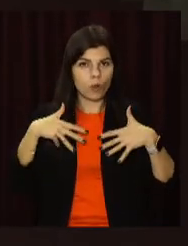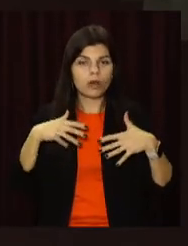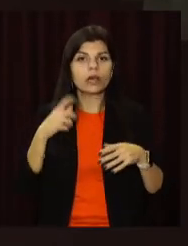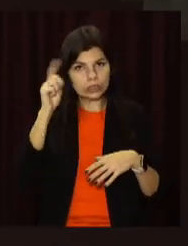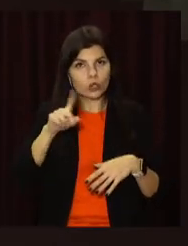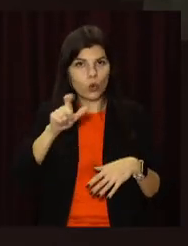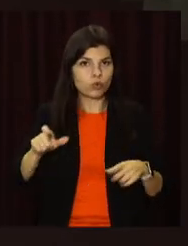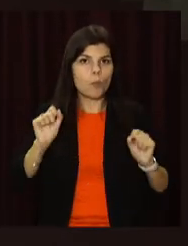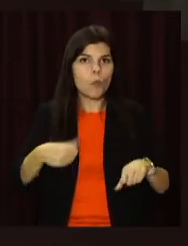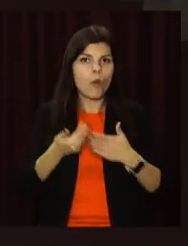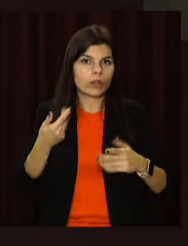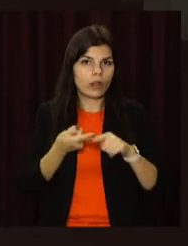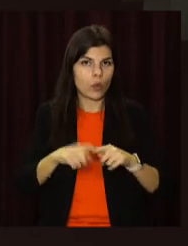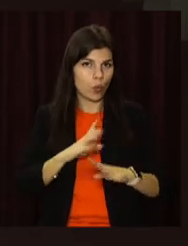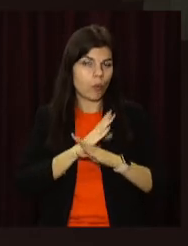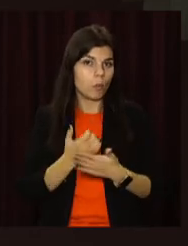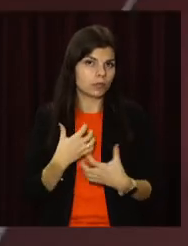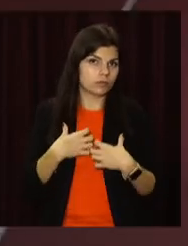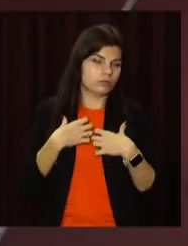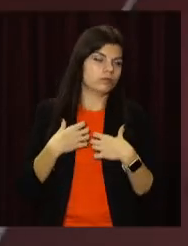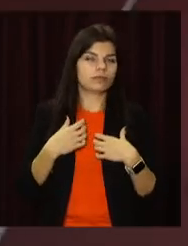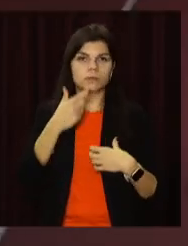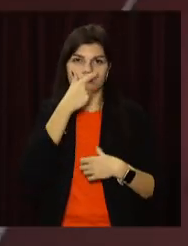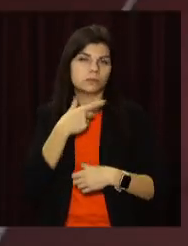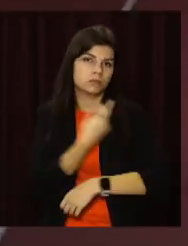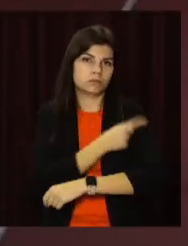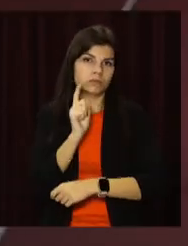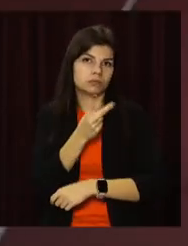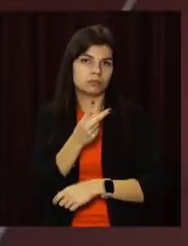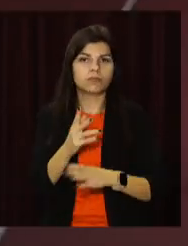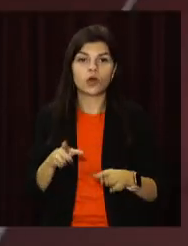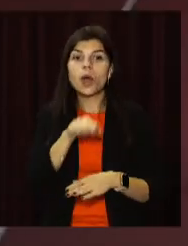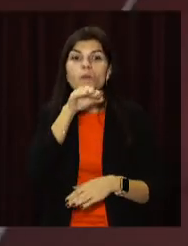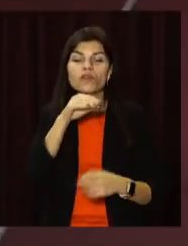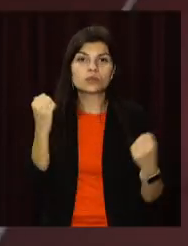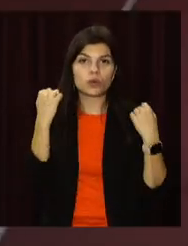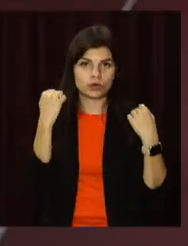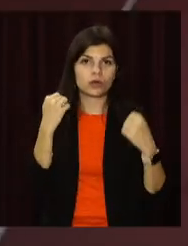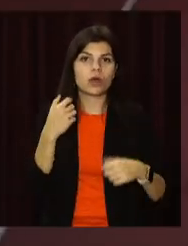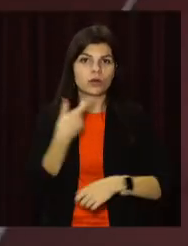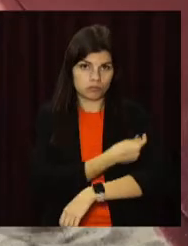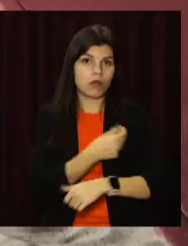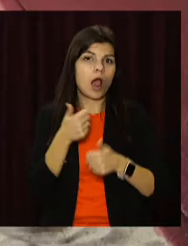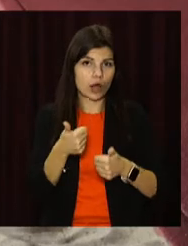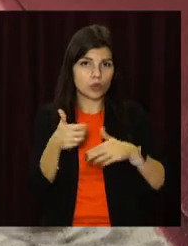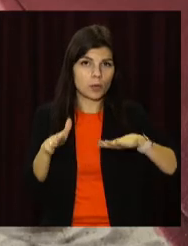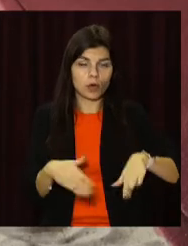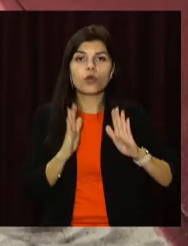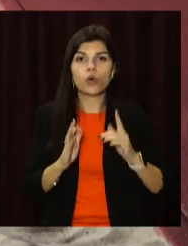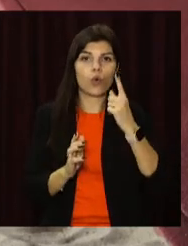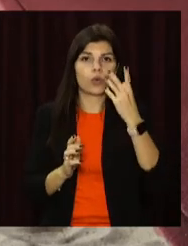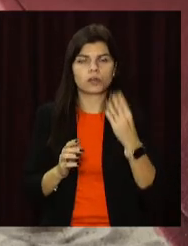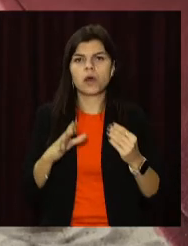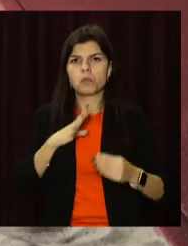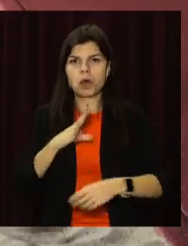цього, ну, як би страшновато. Щеплення обидва рази професійна спортсменка перенесла добре. Лише одного дня